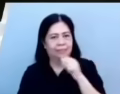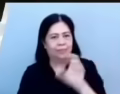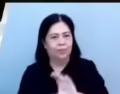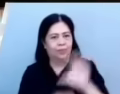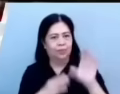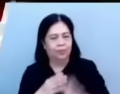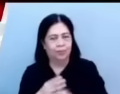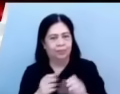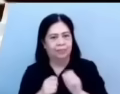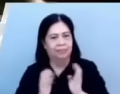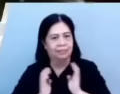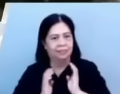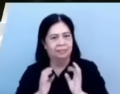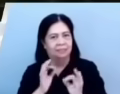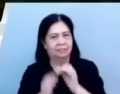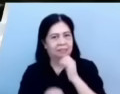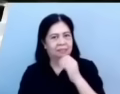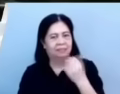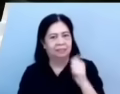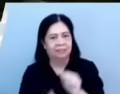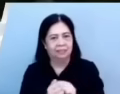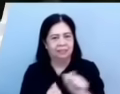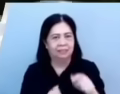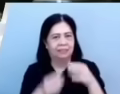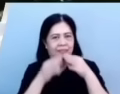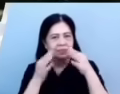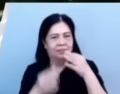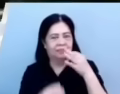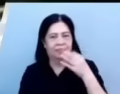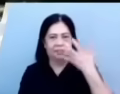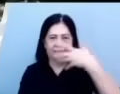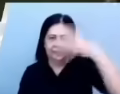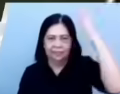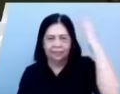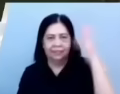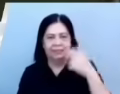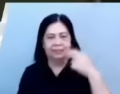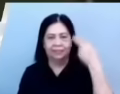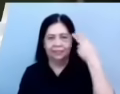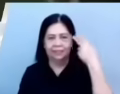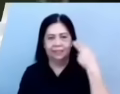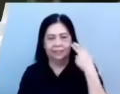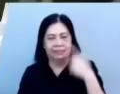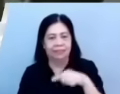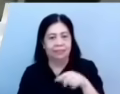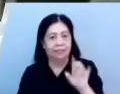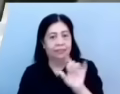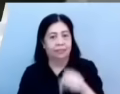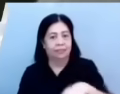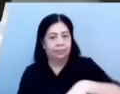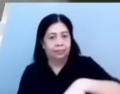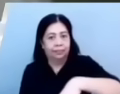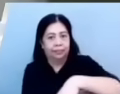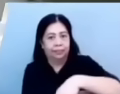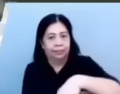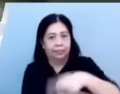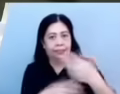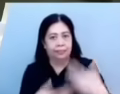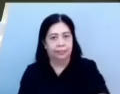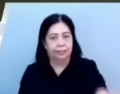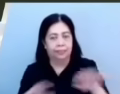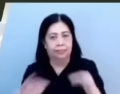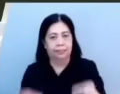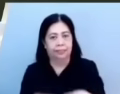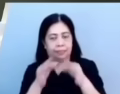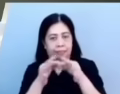City kung hindi makapamasyal sa pamosong Lion's Head. Samantala, pasado alas 11 kagabi nang matapos ang misa para sa New Year's